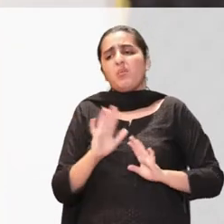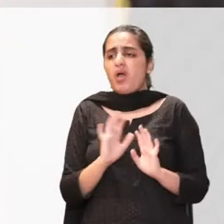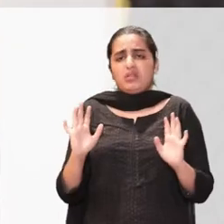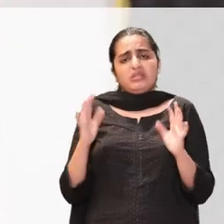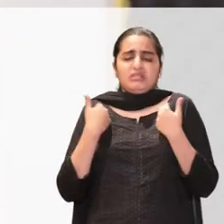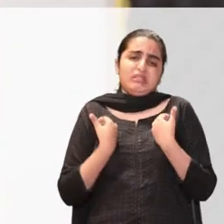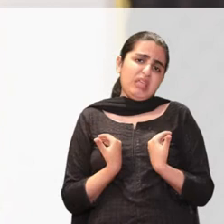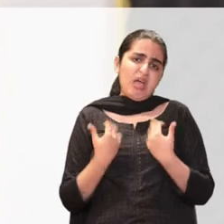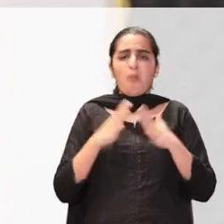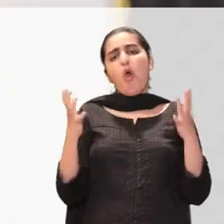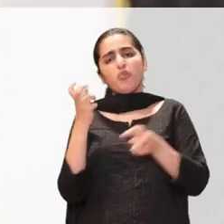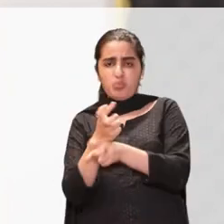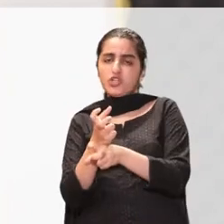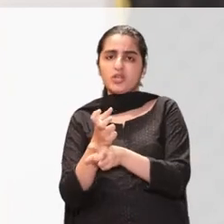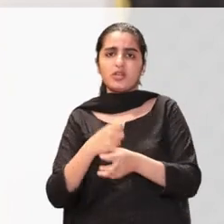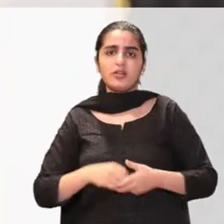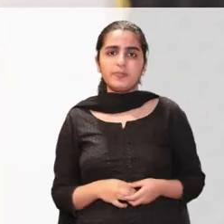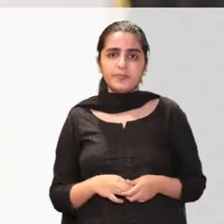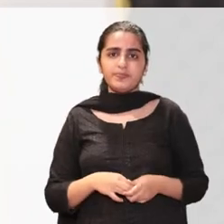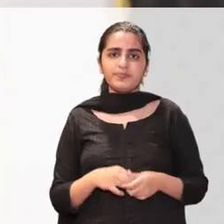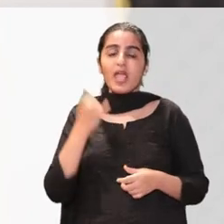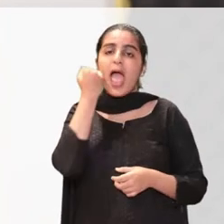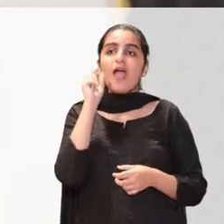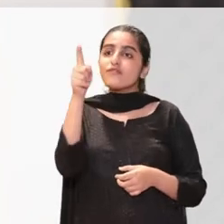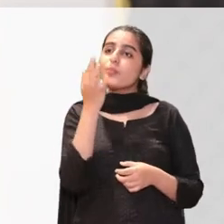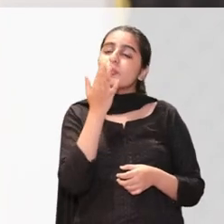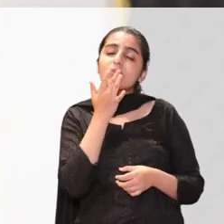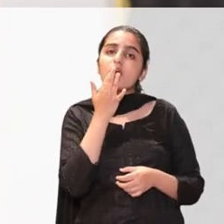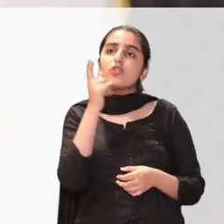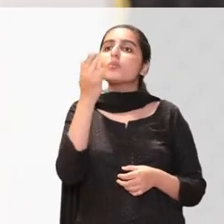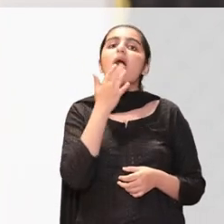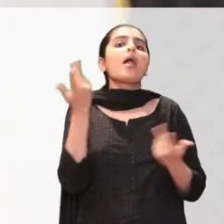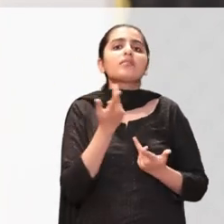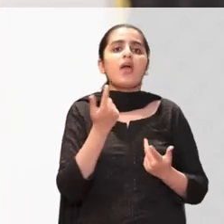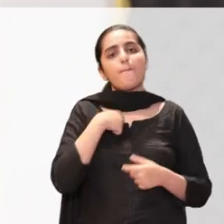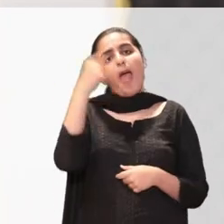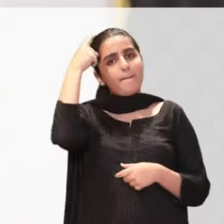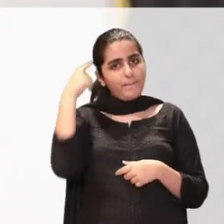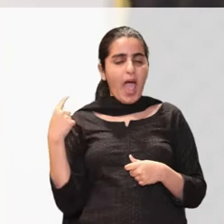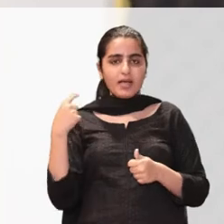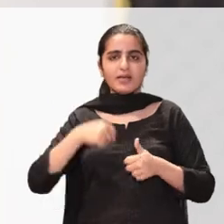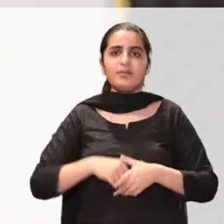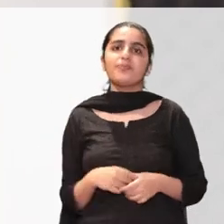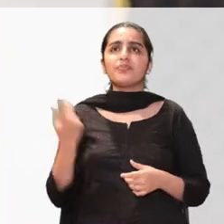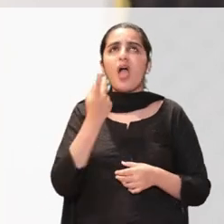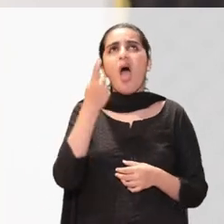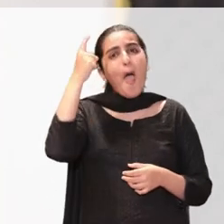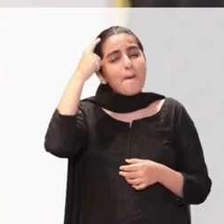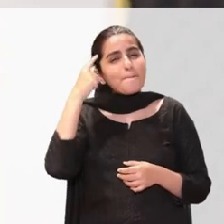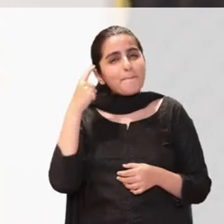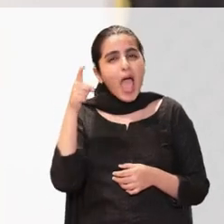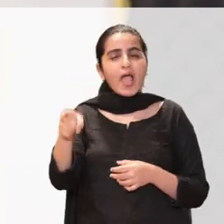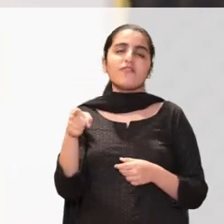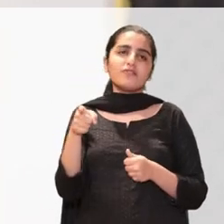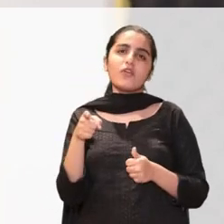सफेद ड्रेस प्ले के फैंस नोट कलर आ कि मैं अजनबी बहुत डाउन हूं तो आईटी